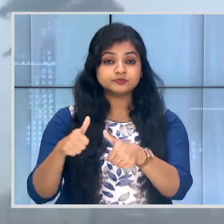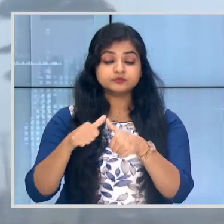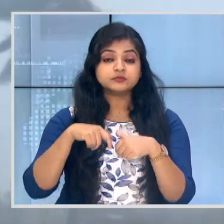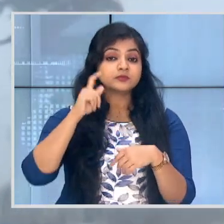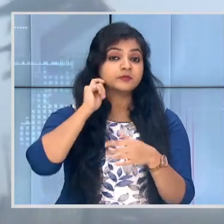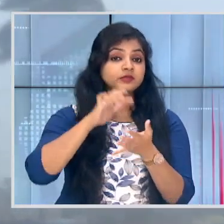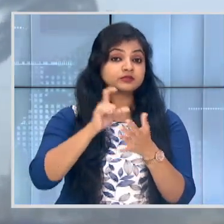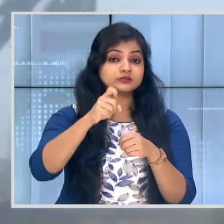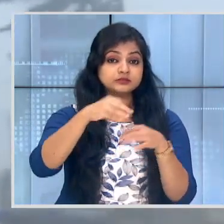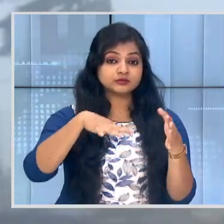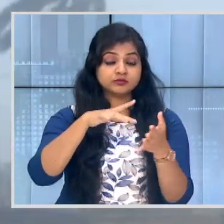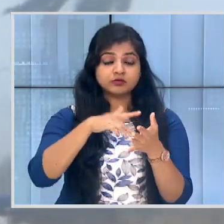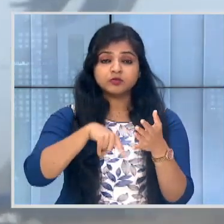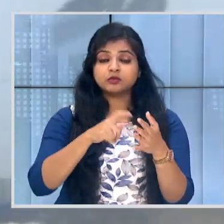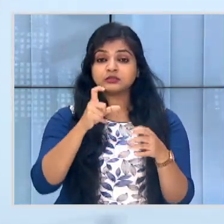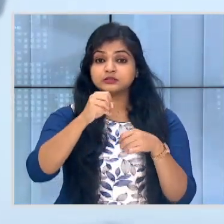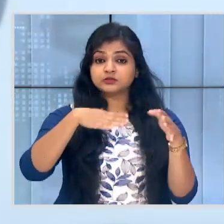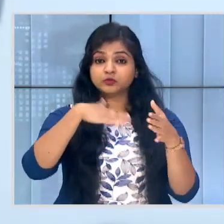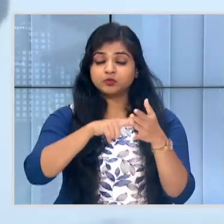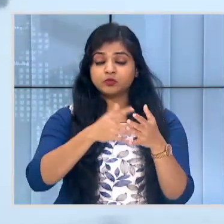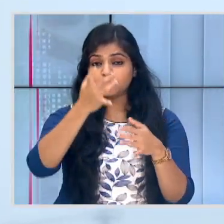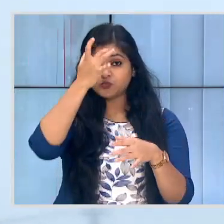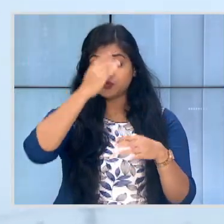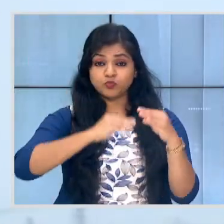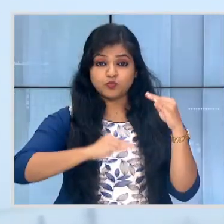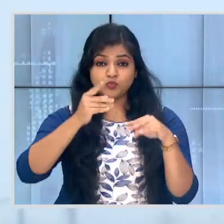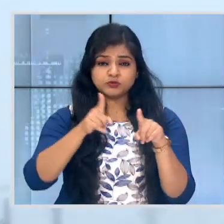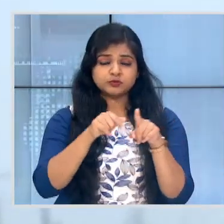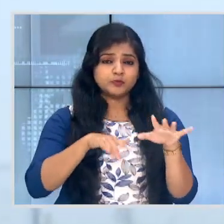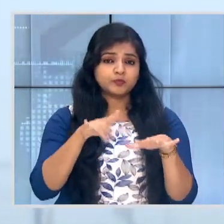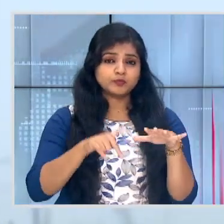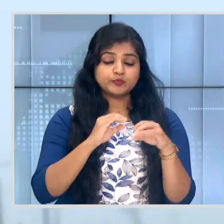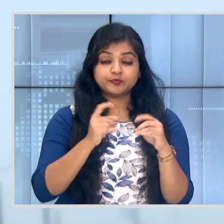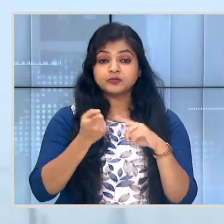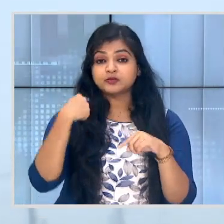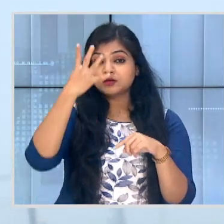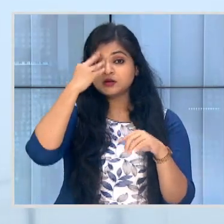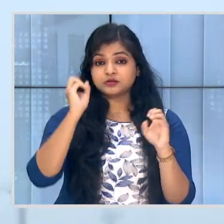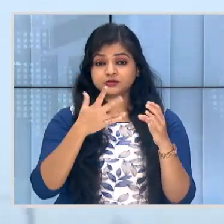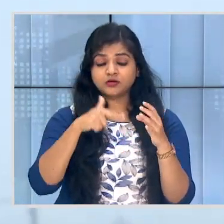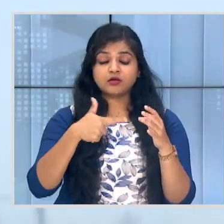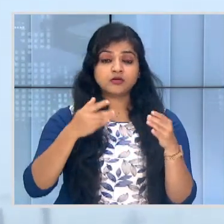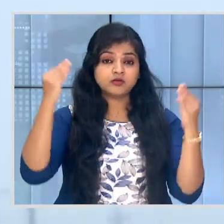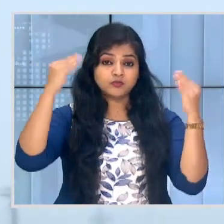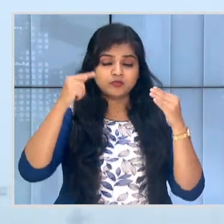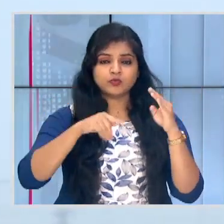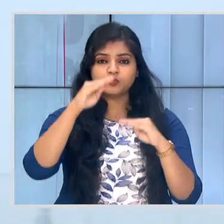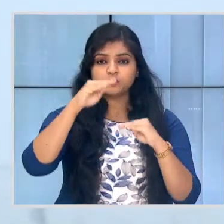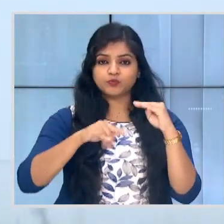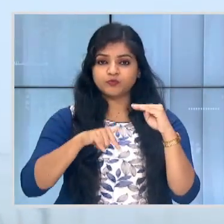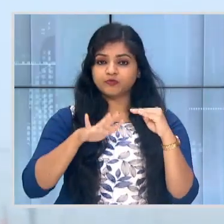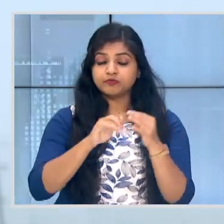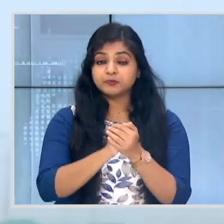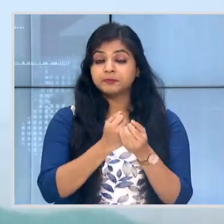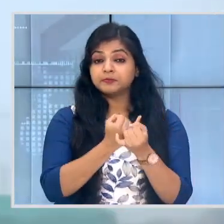നഗരത്തെ സംബന്ധിച്ച് നഗരത്തിനകത്ത് കാര്യമായ അർത്ഥത്തിലുള്ള പ്രശ്നങ്ങൾ ഇല്ല നിലവിൽ. അതായത് ഇന്നലെ രാത്രി മുതൽ കാര്യമായ മഴ പെയ്തിട്ടില്ല. അതുകൊണ്ട് തന്നെ